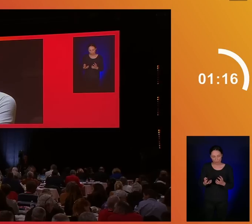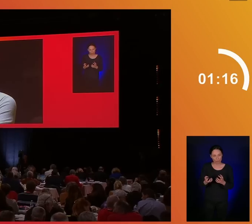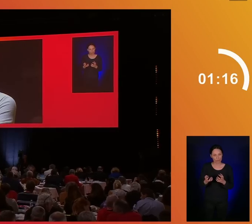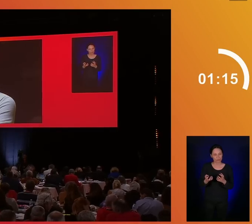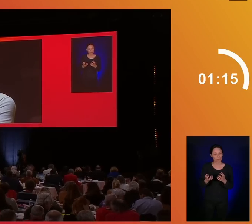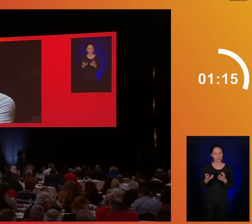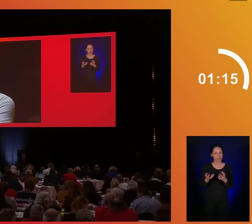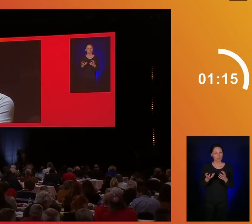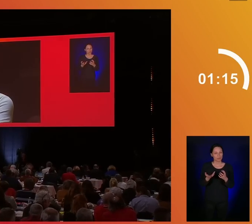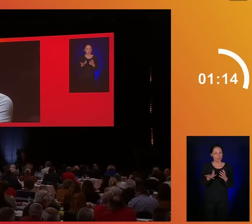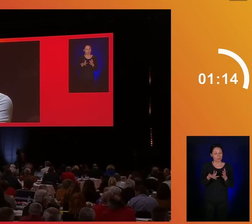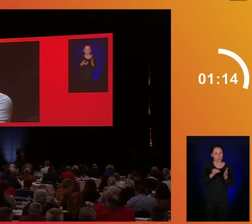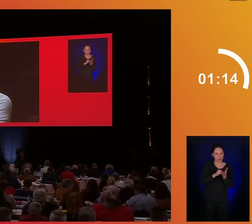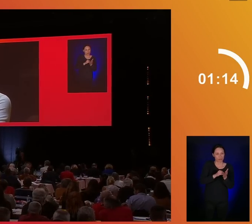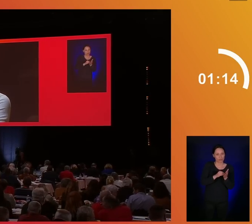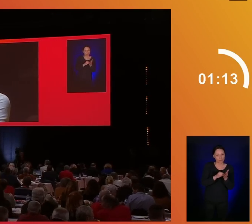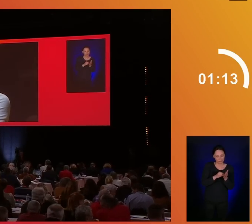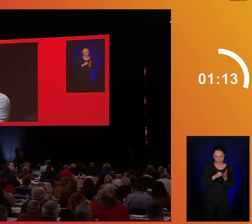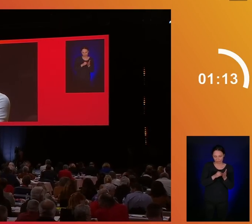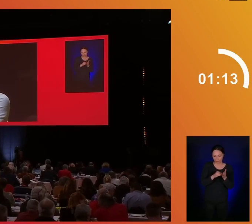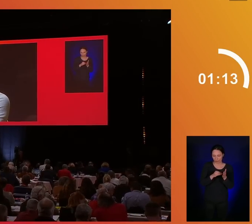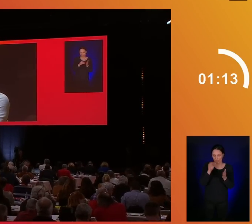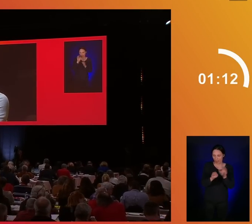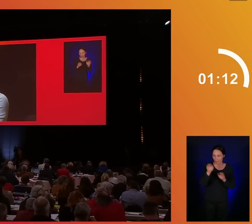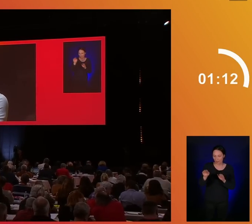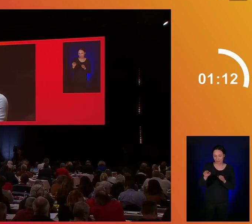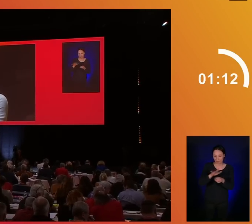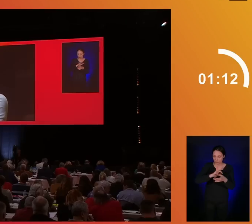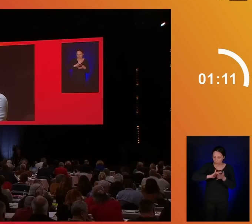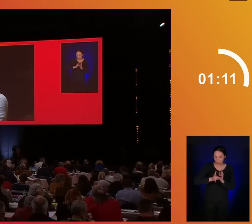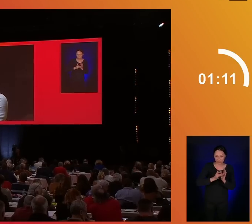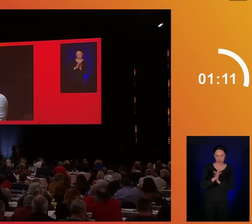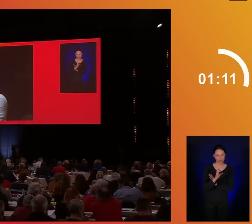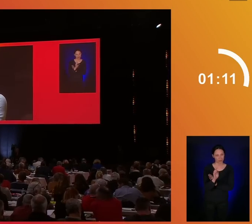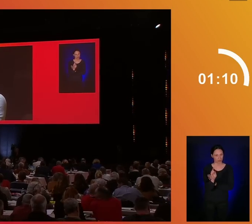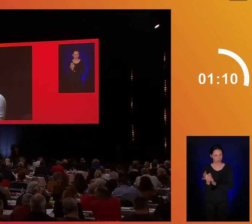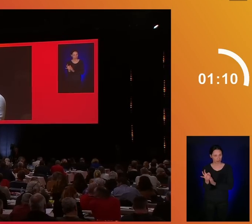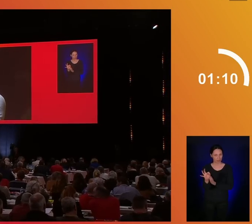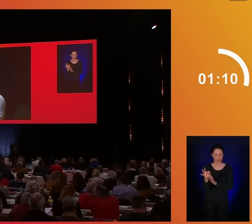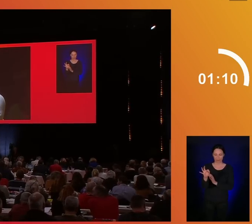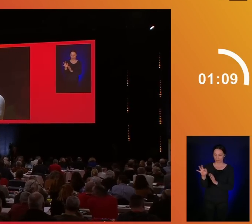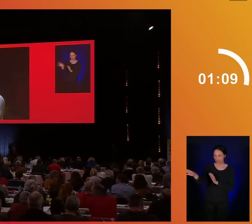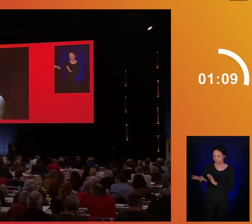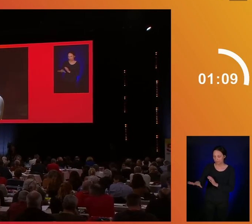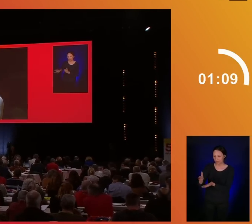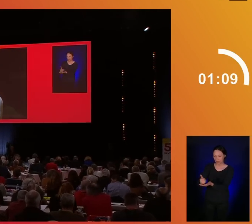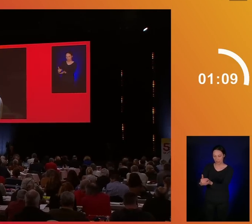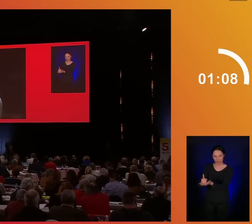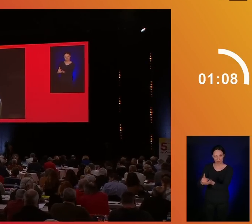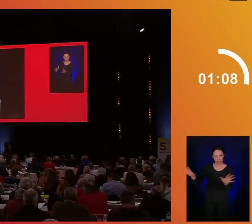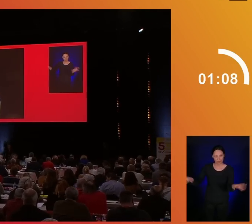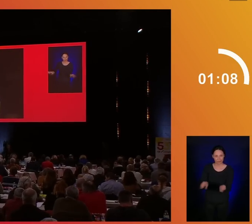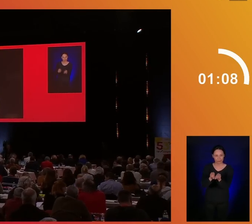pour appeler toute la CGT et tout le salariat à poursuivre la lutte contre la réforme de retraite pour aller jusqu'au